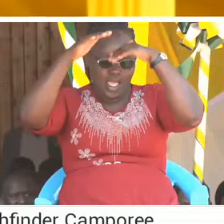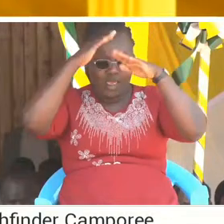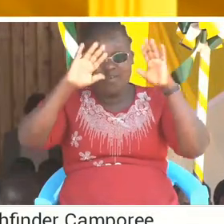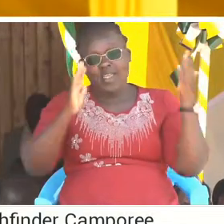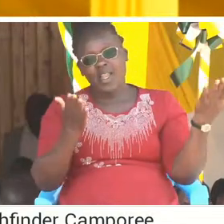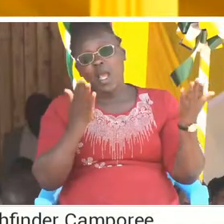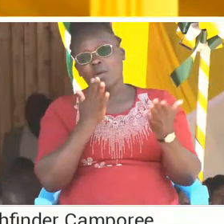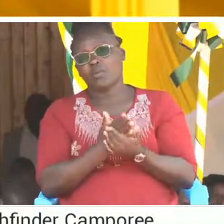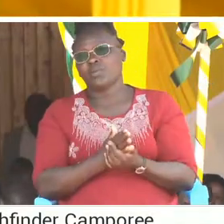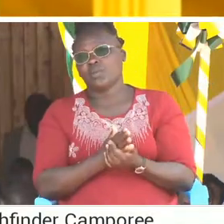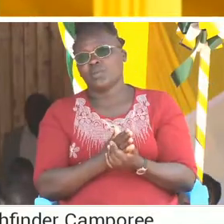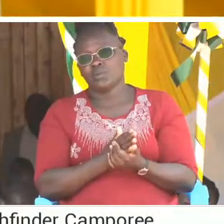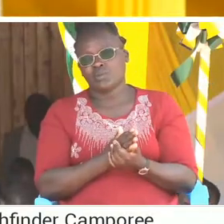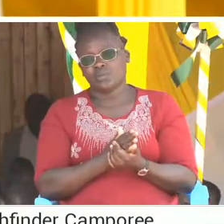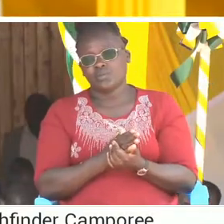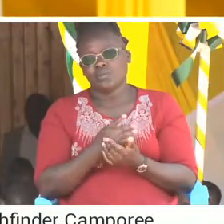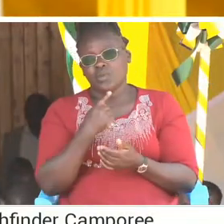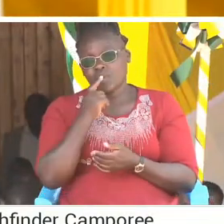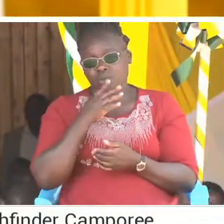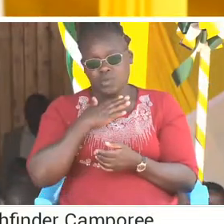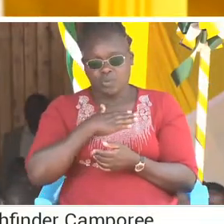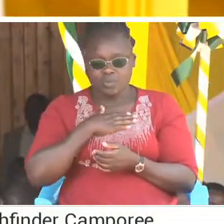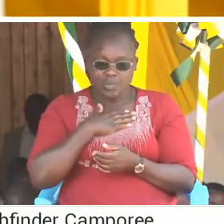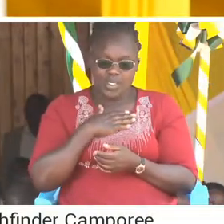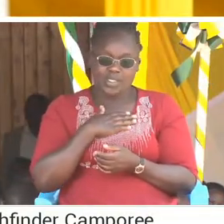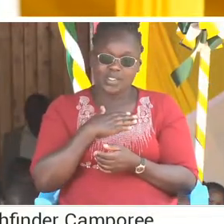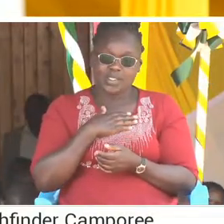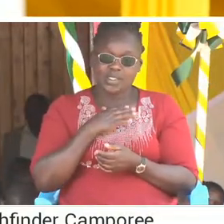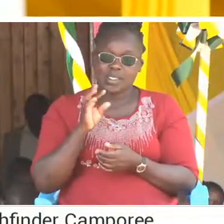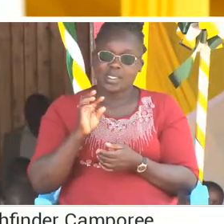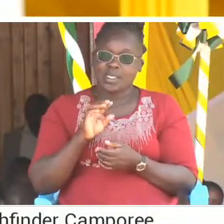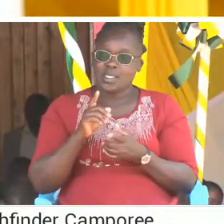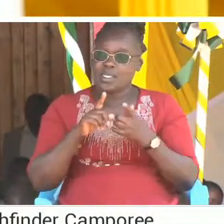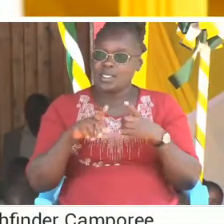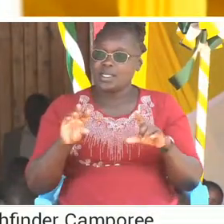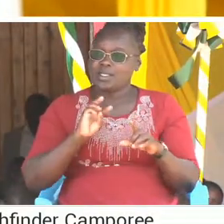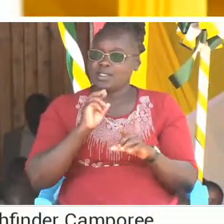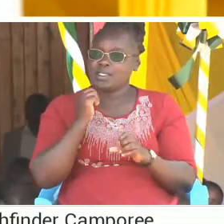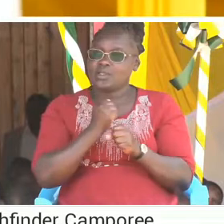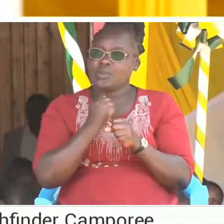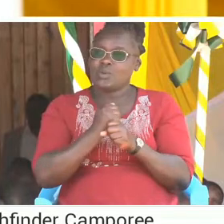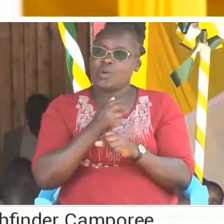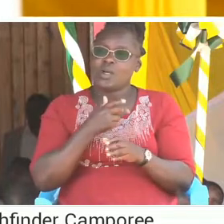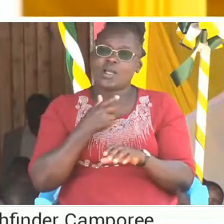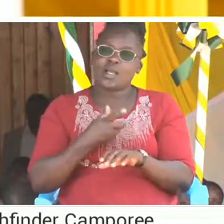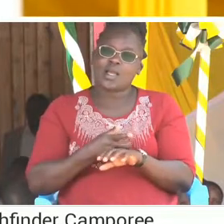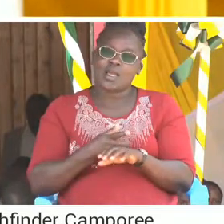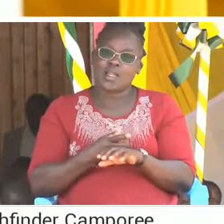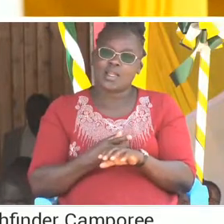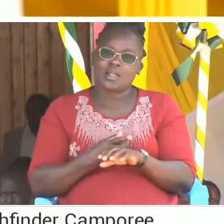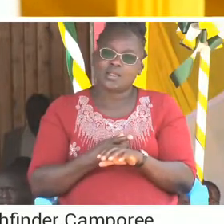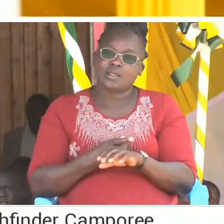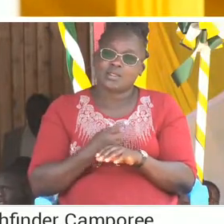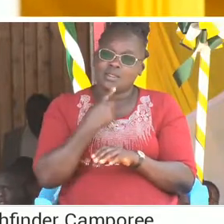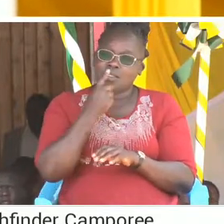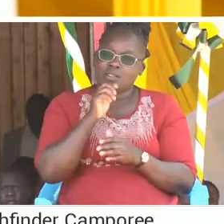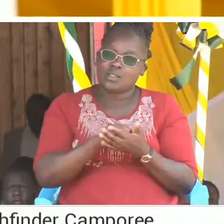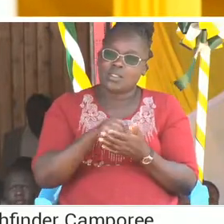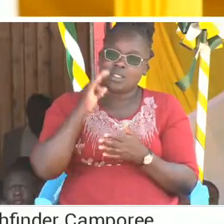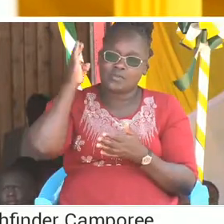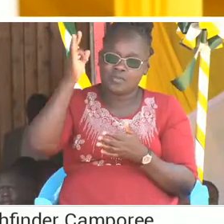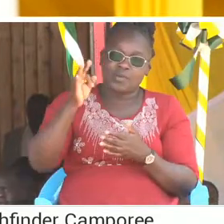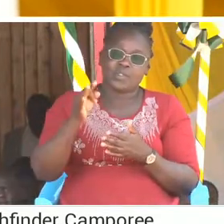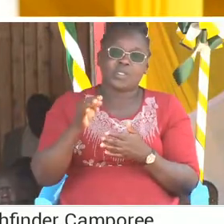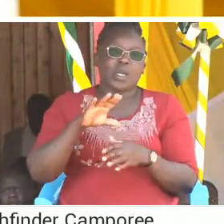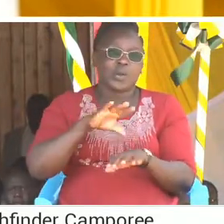ogilgei vane, asitunge nyoru baunatet, age nyoru emet, netungarara nezire nebrane. Kwa hivyo, mi